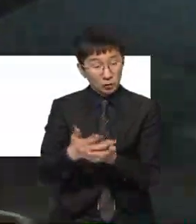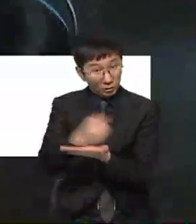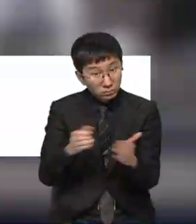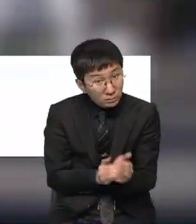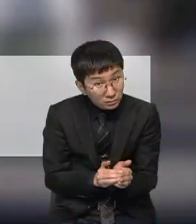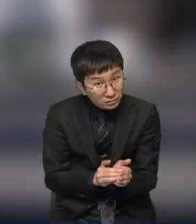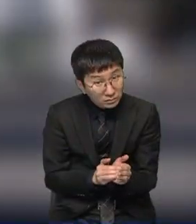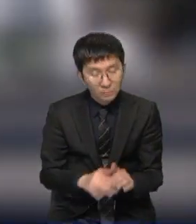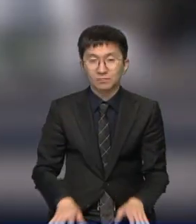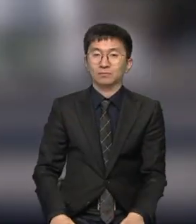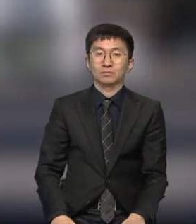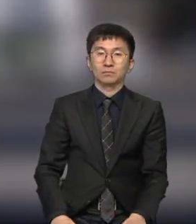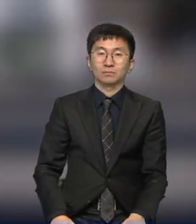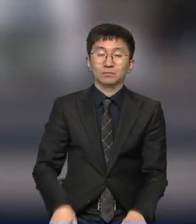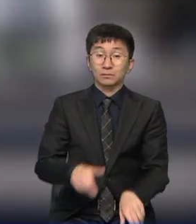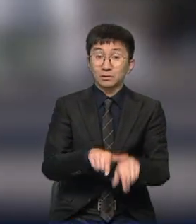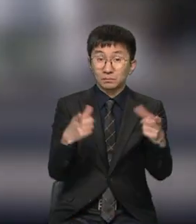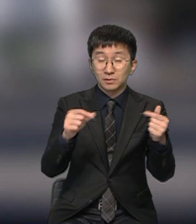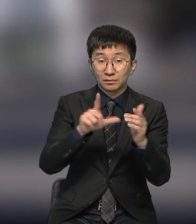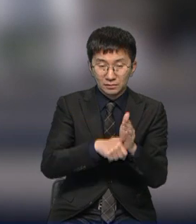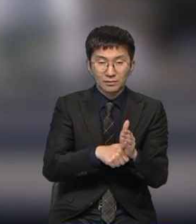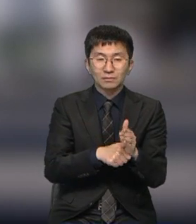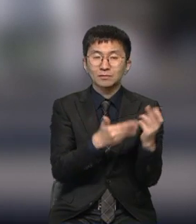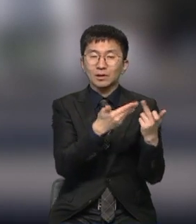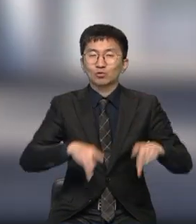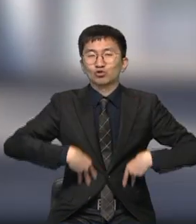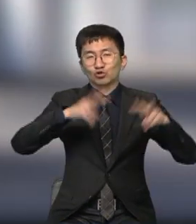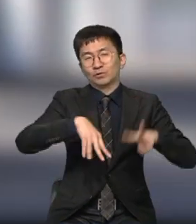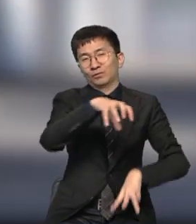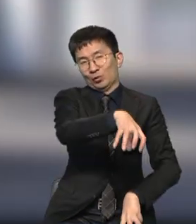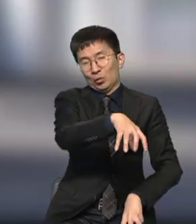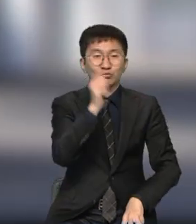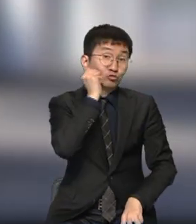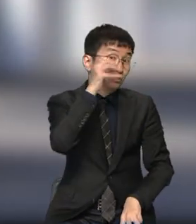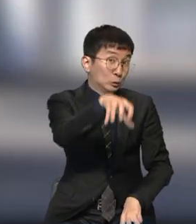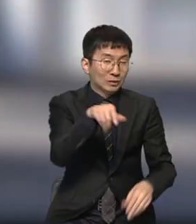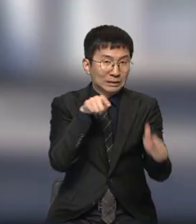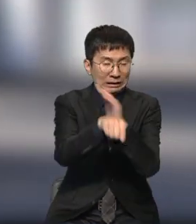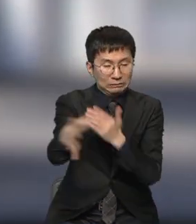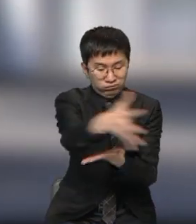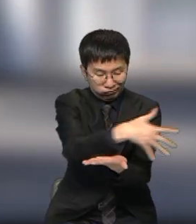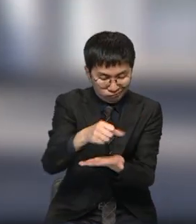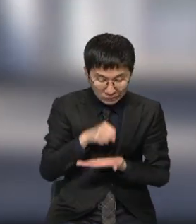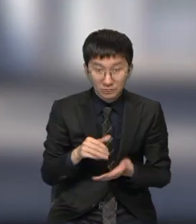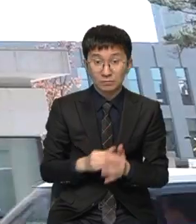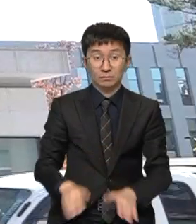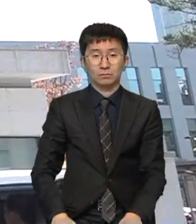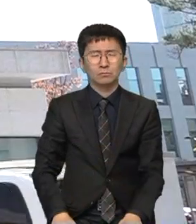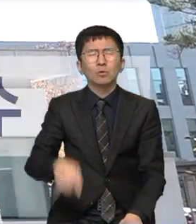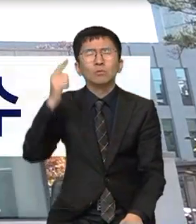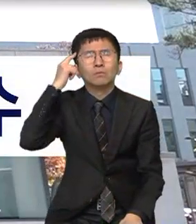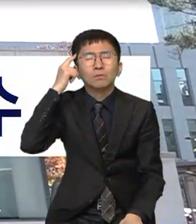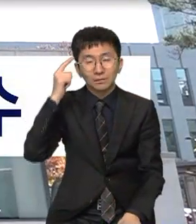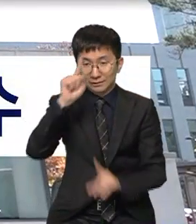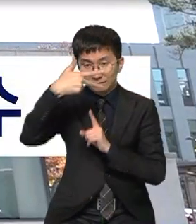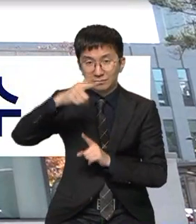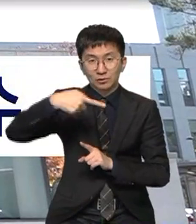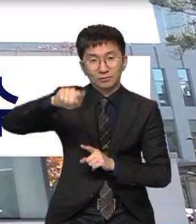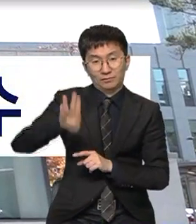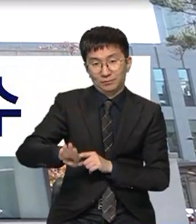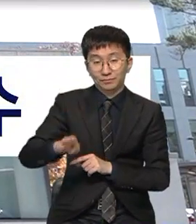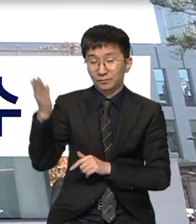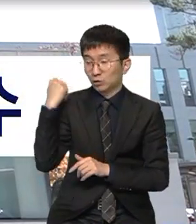확보하셨어요? 비슷한 시각 강원 춘천시 한 리조트에서도 압수수색이 진행됐습니다. 검찰이 이정섭 수원지검